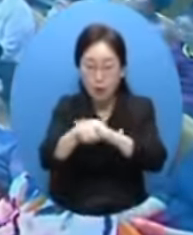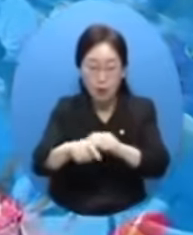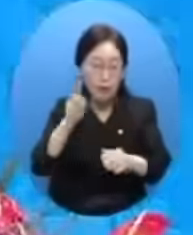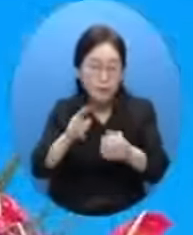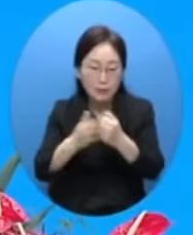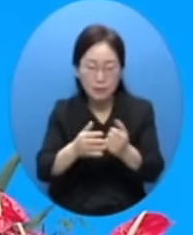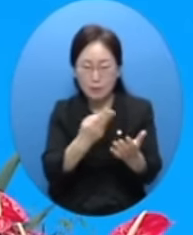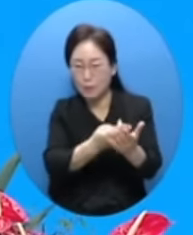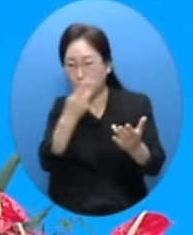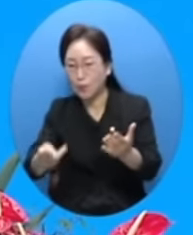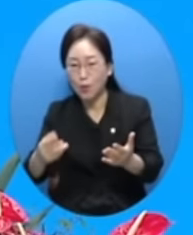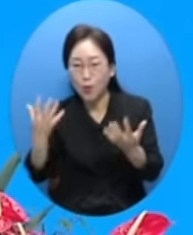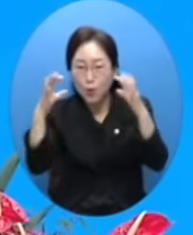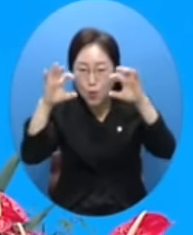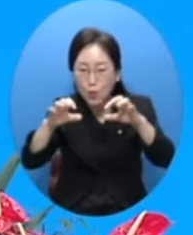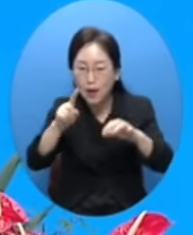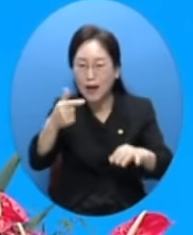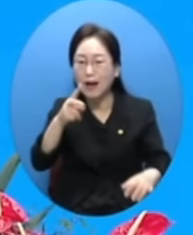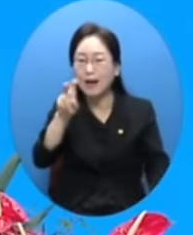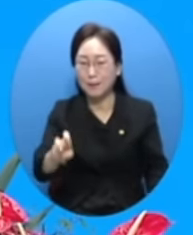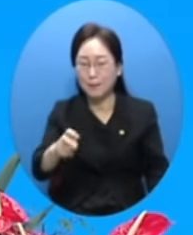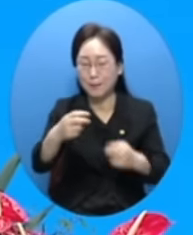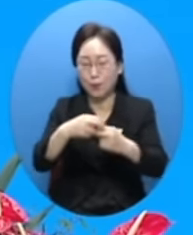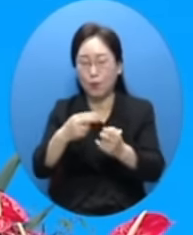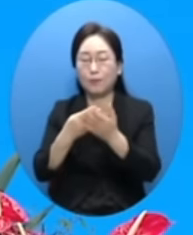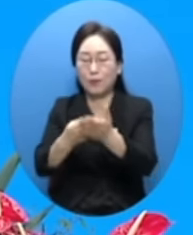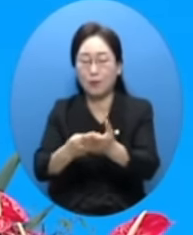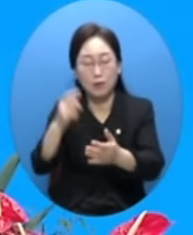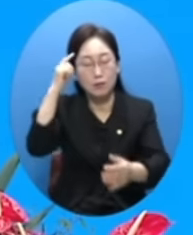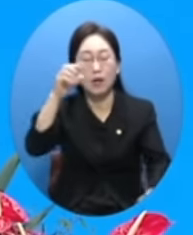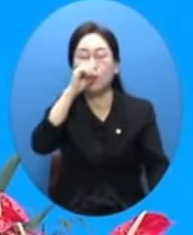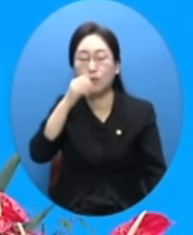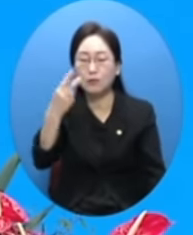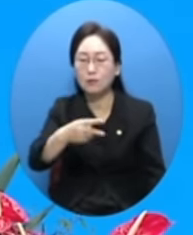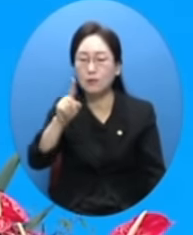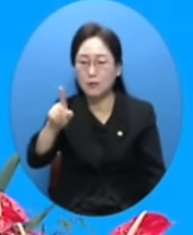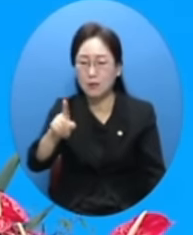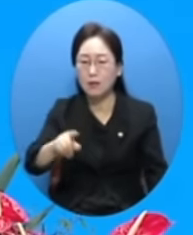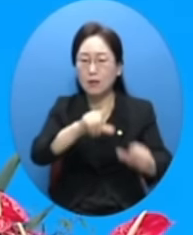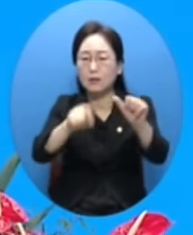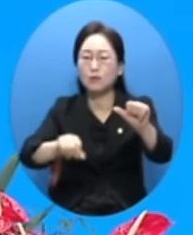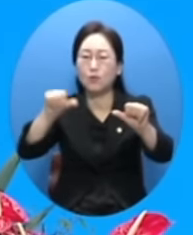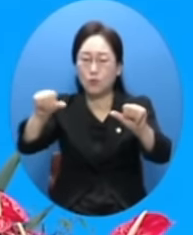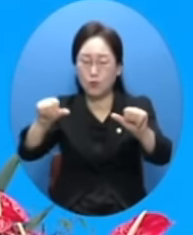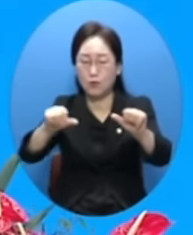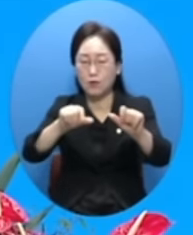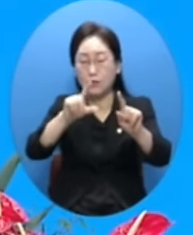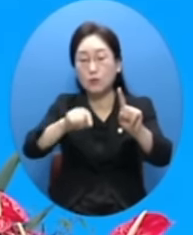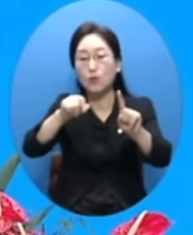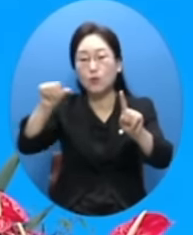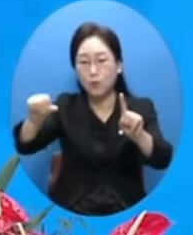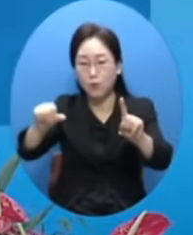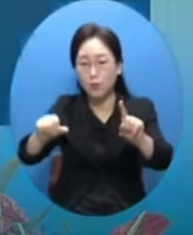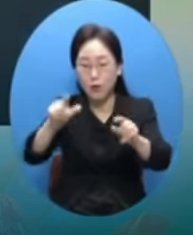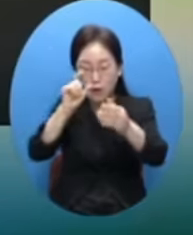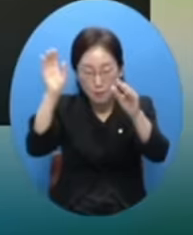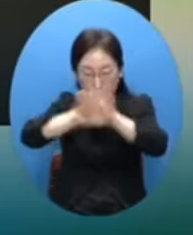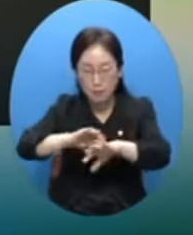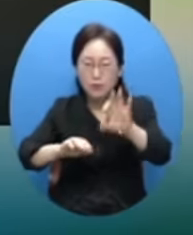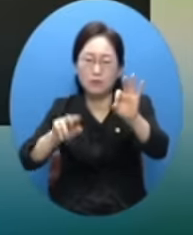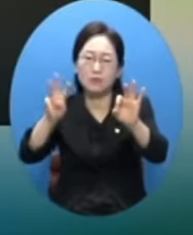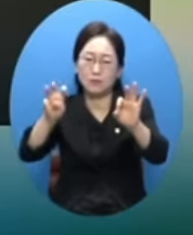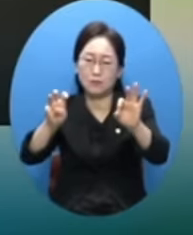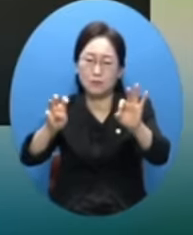고려대 안암병원에 옮겨져서 의식을 잃고 2006년도 1월 5일 밤 10시 30분 33살의 꽃다운 나이로